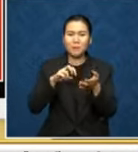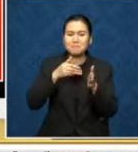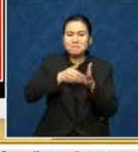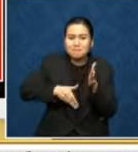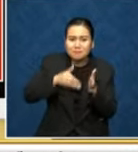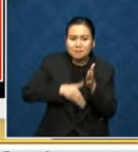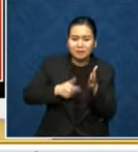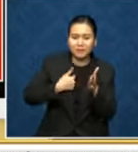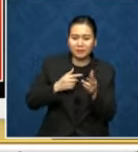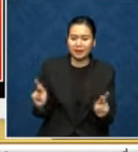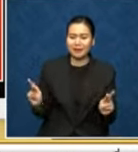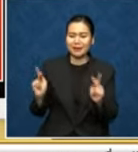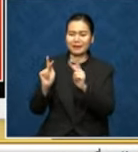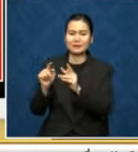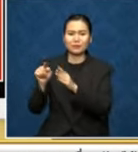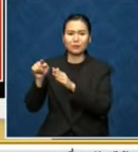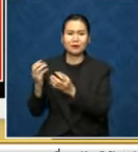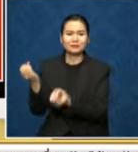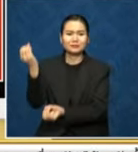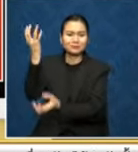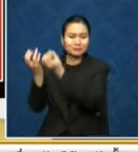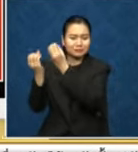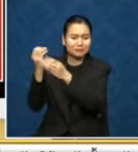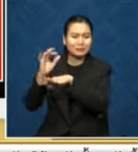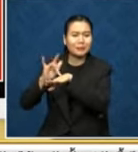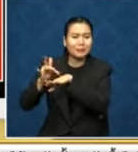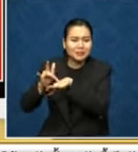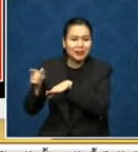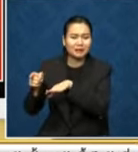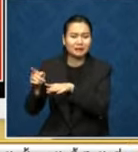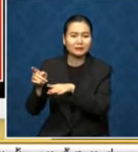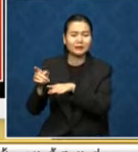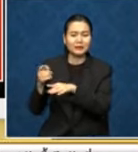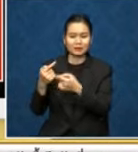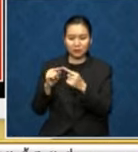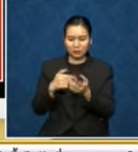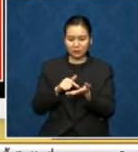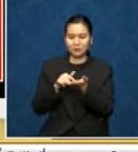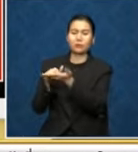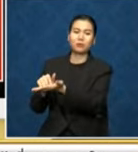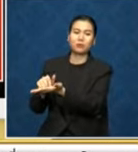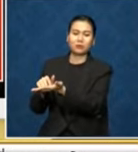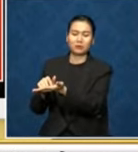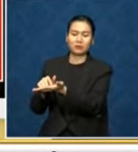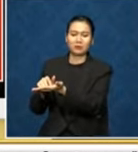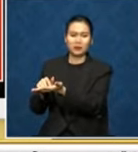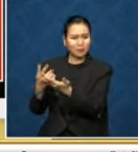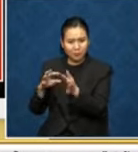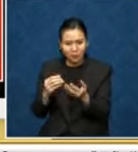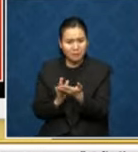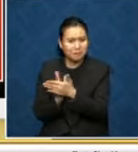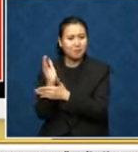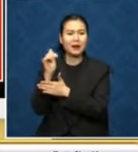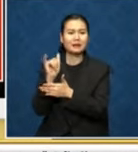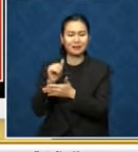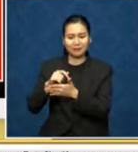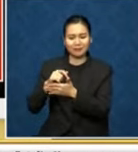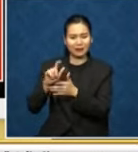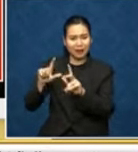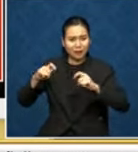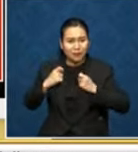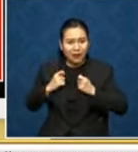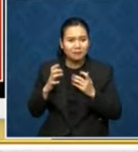ส่งไปกระทรวงทรัพยากรธรรมชาติและสิ่งแวดล้อมเนี่ยตอนนี้ยังอยู่หน้าห้องท่านรัฐมนตรีนะครับไม่ทราบว่าทำไมถึงไม่อนุญา